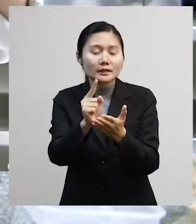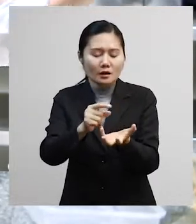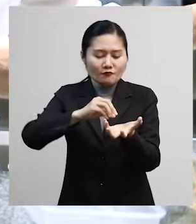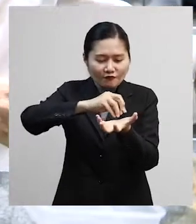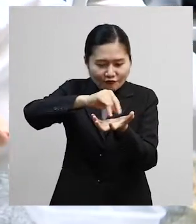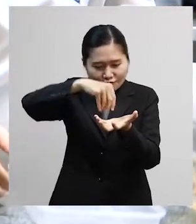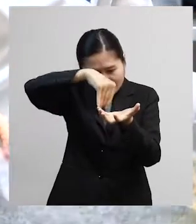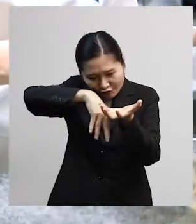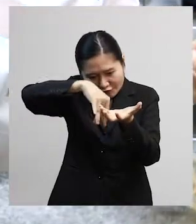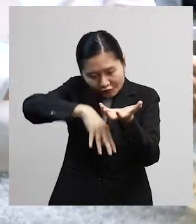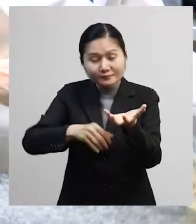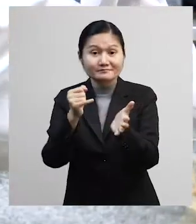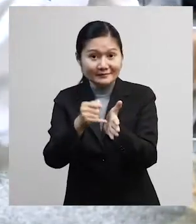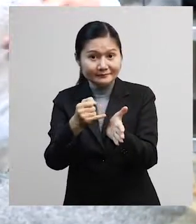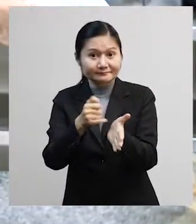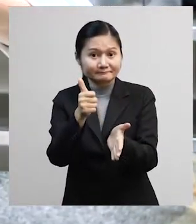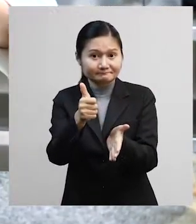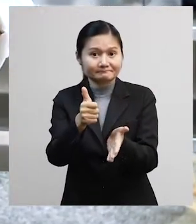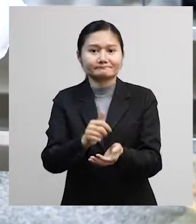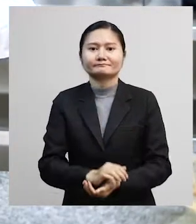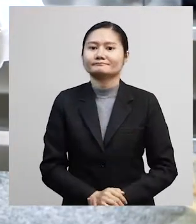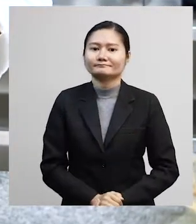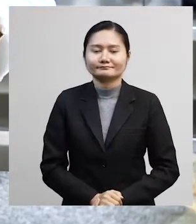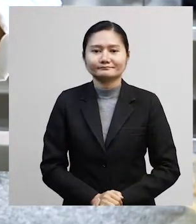จายตัวได้ดีค่ะ